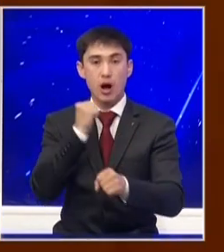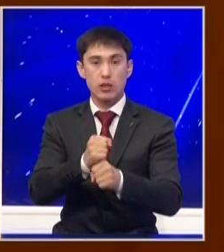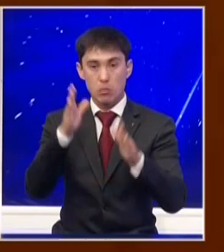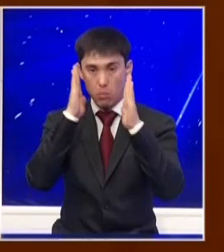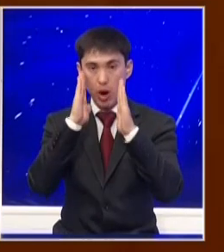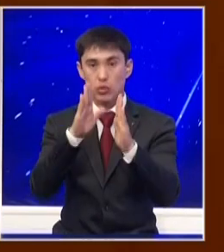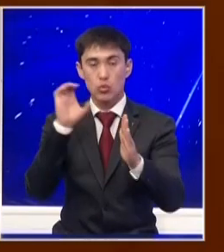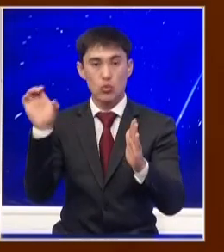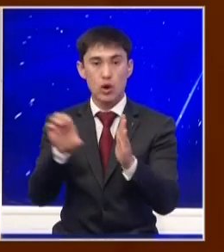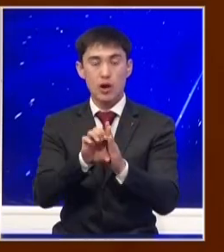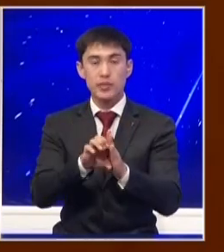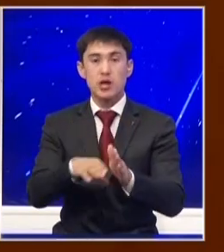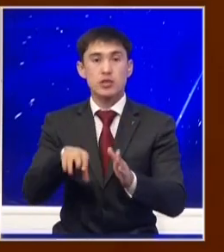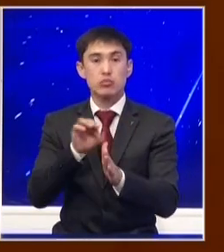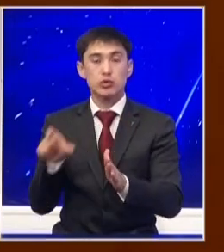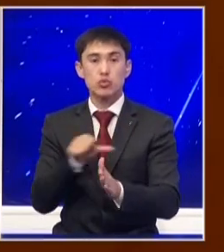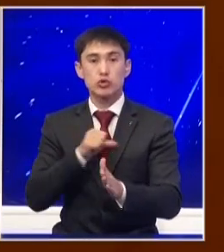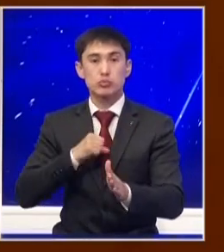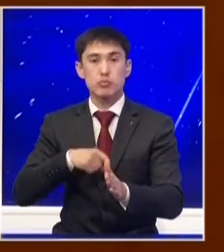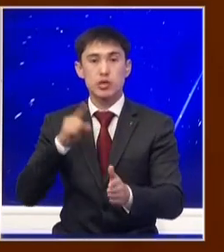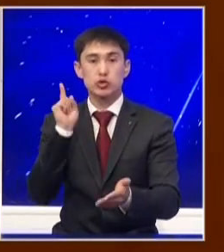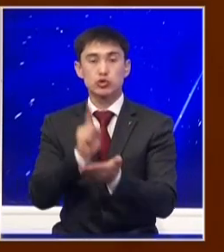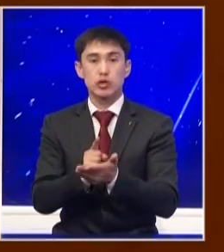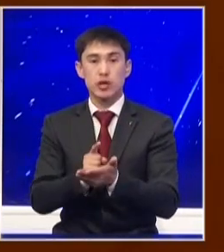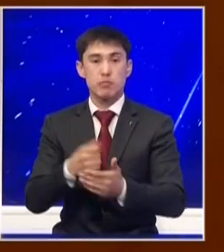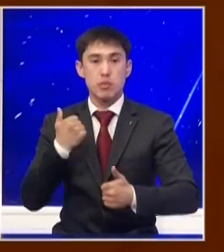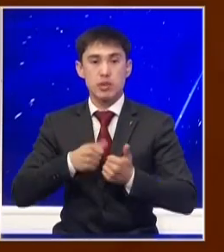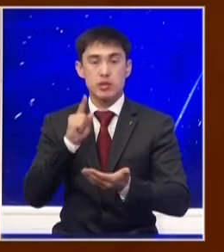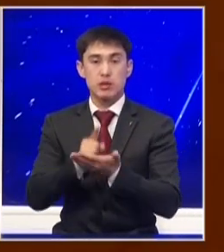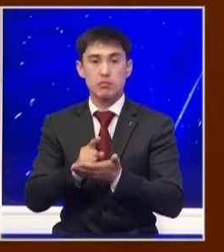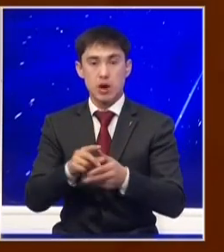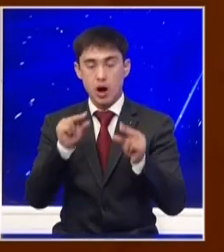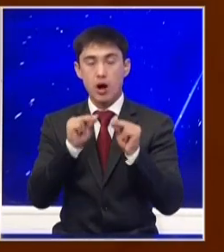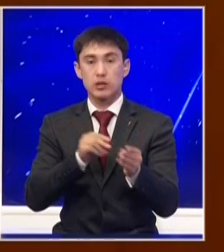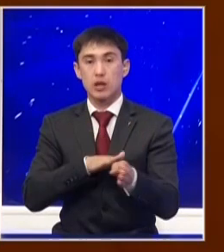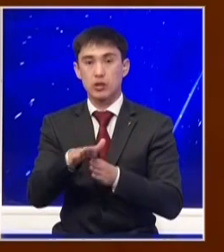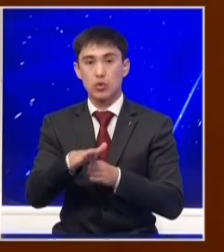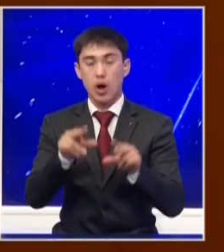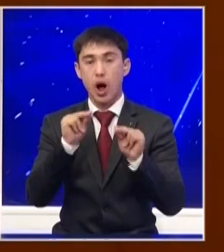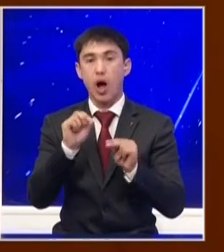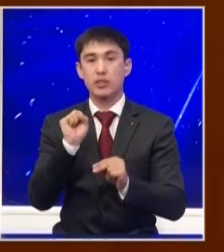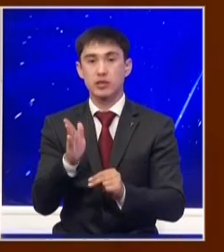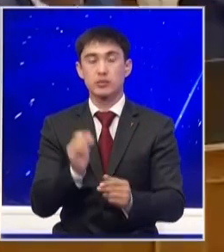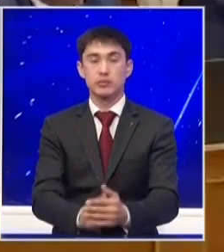бағынуға, депутаттың өзіме жүктелген мәртебелі міндеттерін адал атқаруға ант